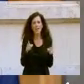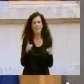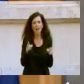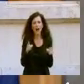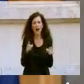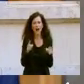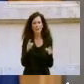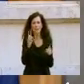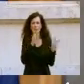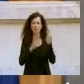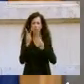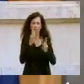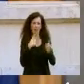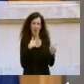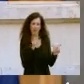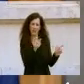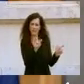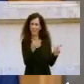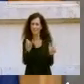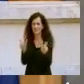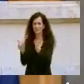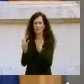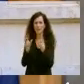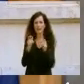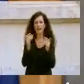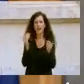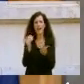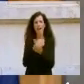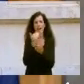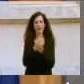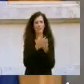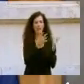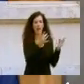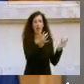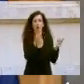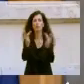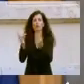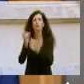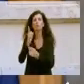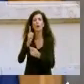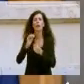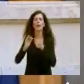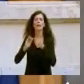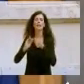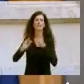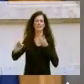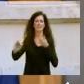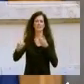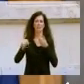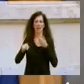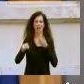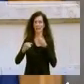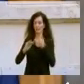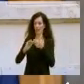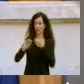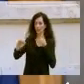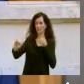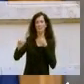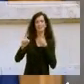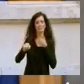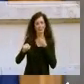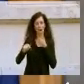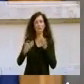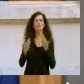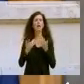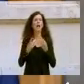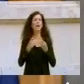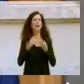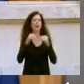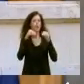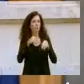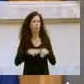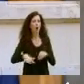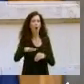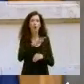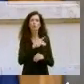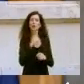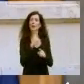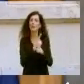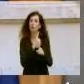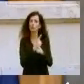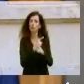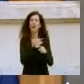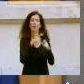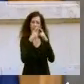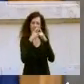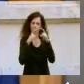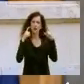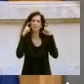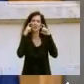contenimento del contagio e la distanza e l'utilizzo ovviamente dove necessario delle mascherine dobbiamo